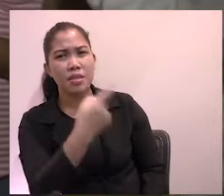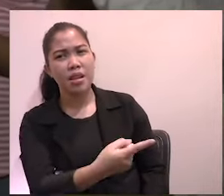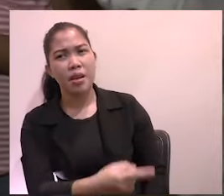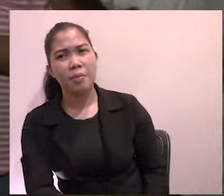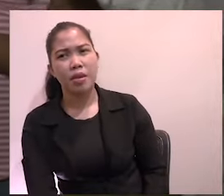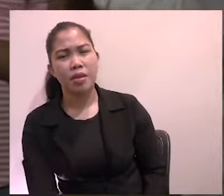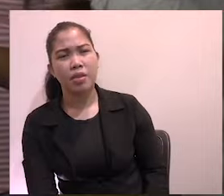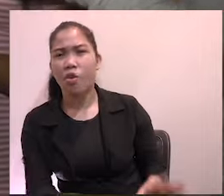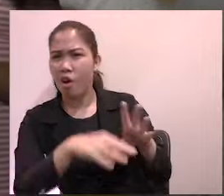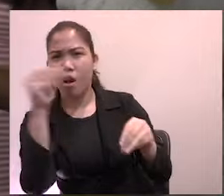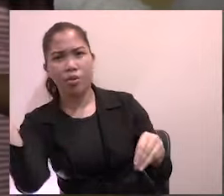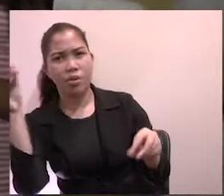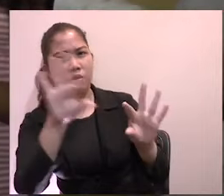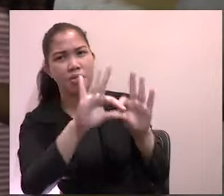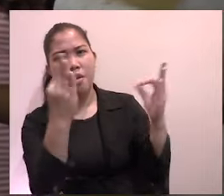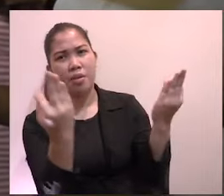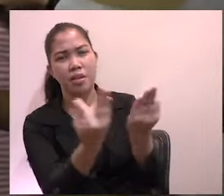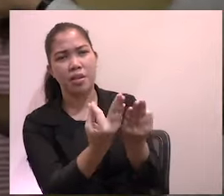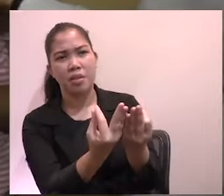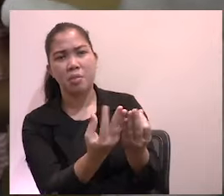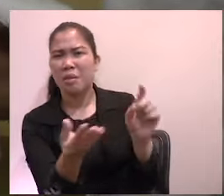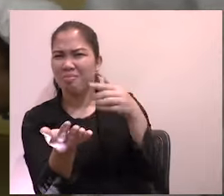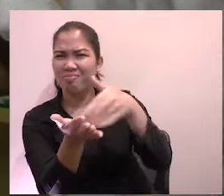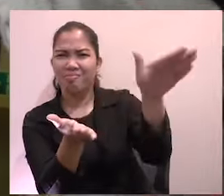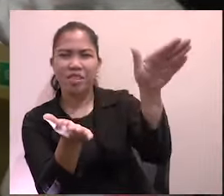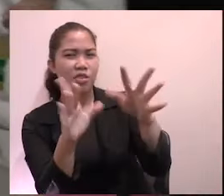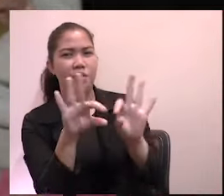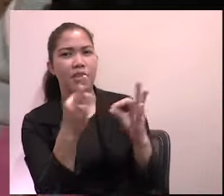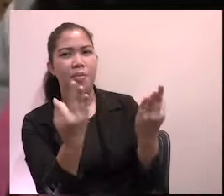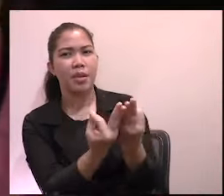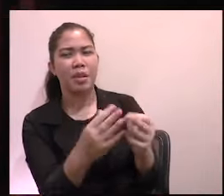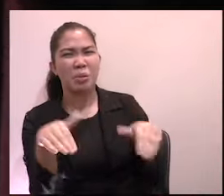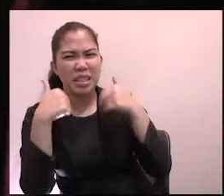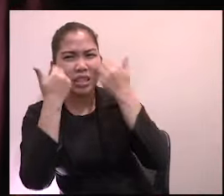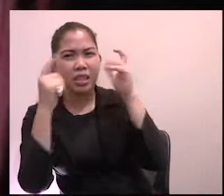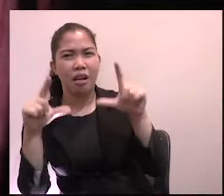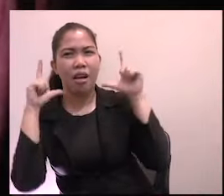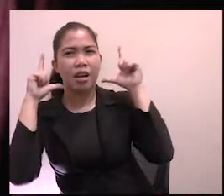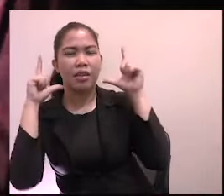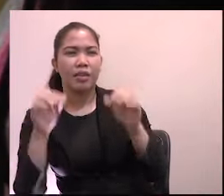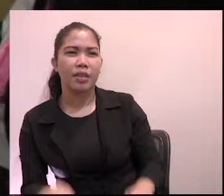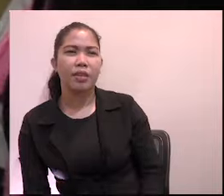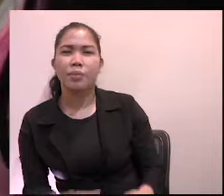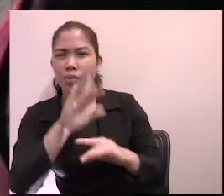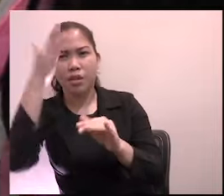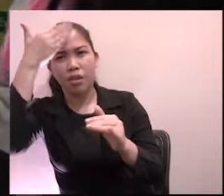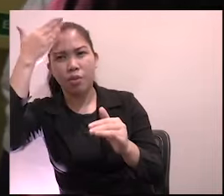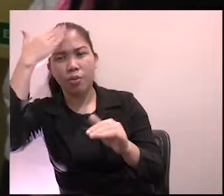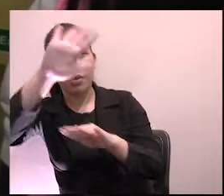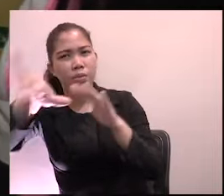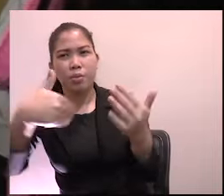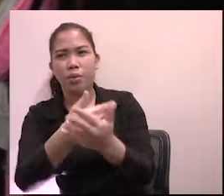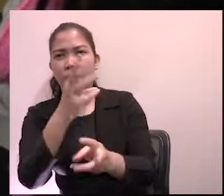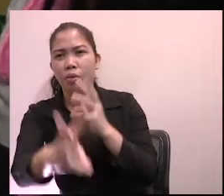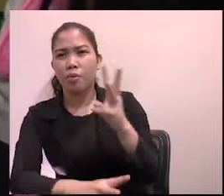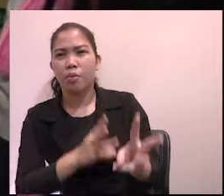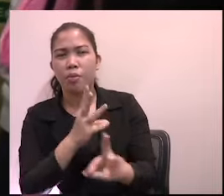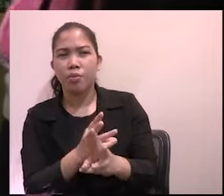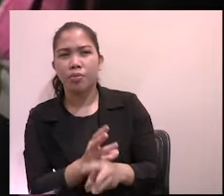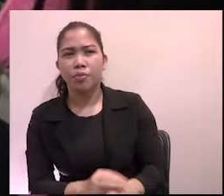akin, out na daw ako sa pamilya nila. Kasi napahiya din sila na nagkaalaman sa buong mundo daw na ganyan.